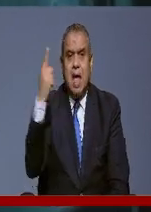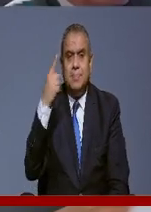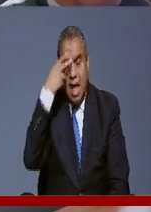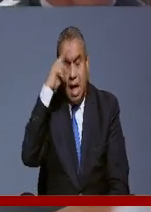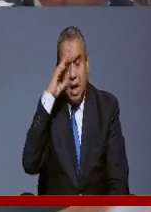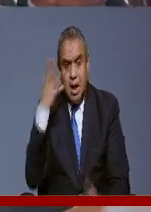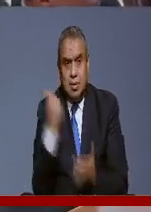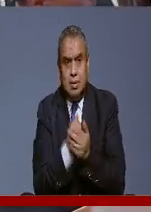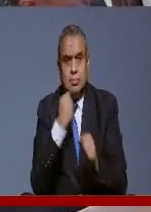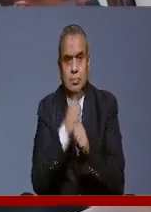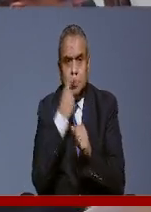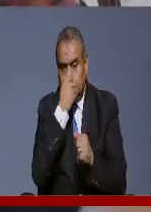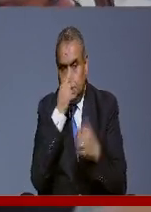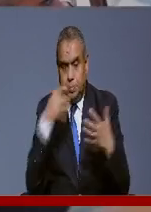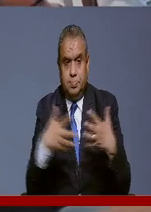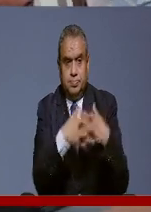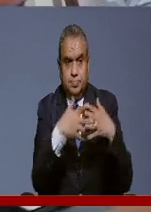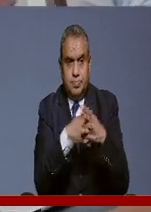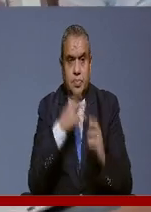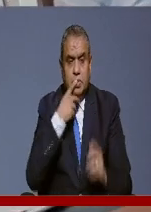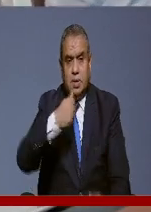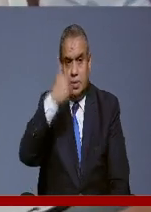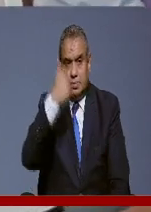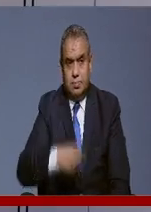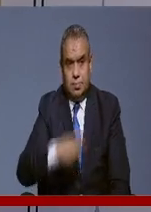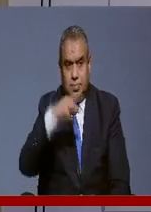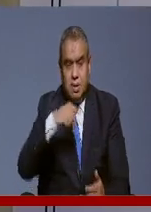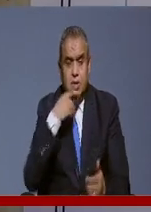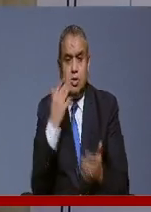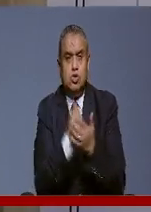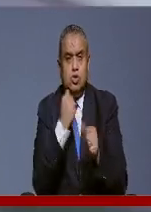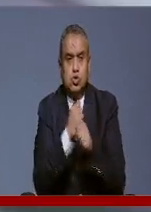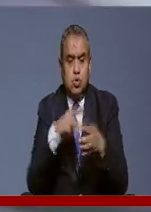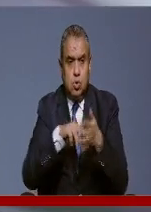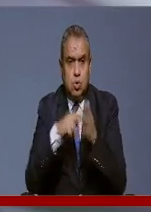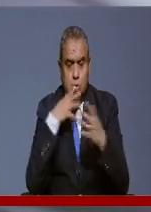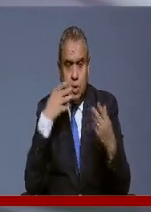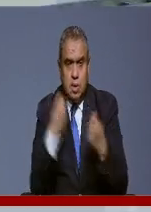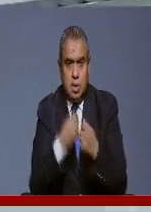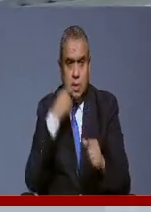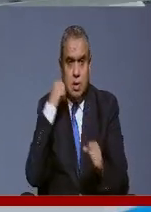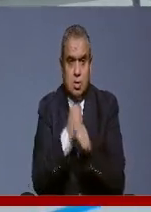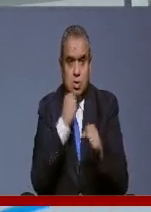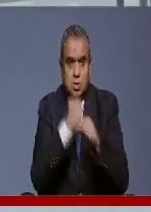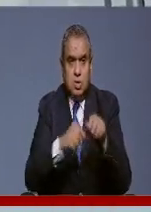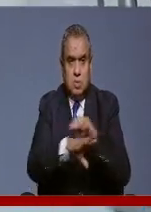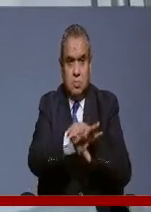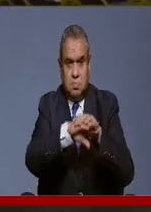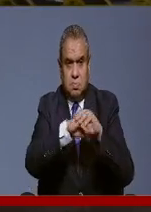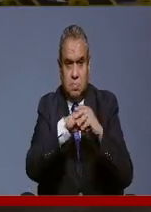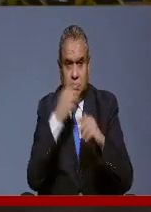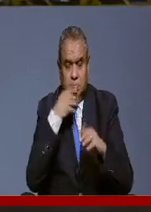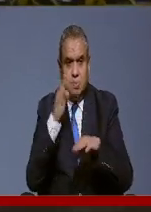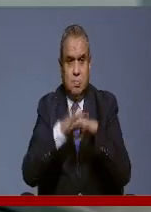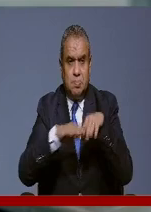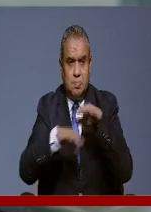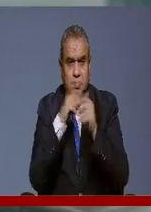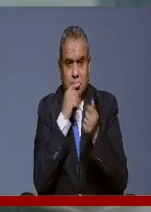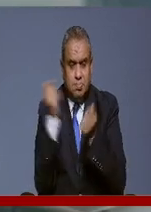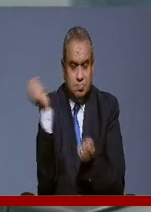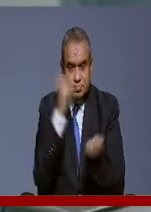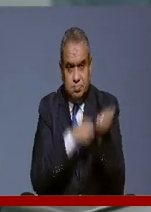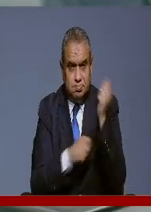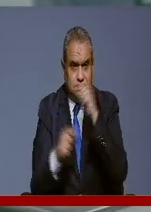الجهات جمعنا رجال الصناعه على هدف واحد شايف الصوره الكبيره وقدرنا نصنع احتياجاتنا